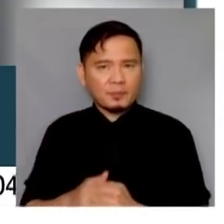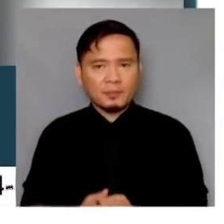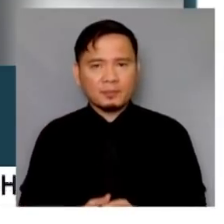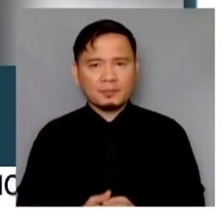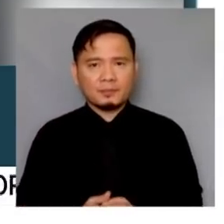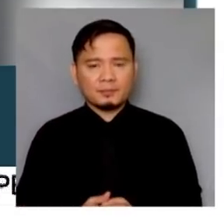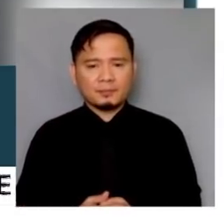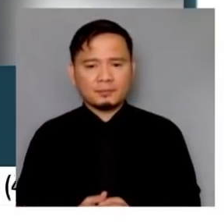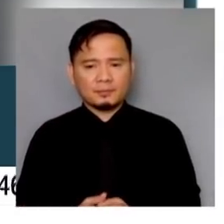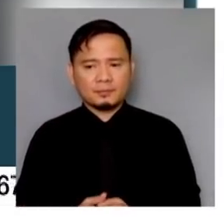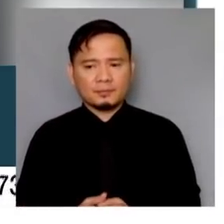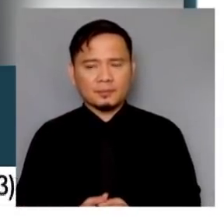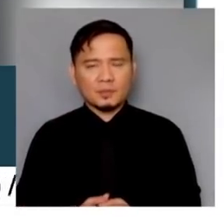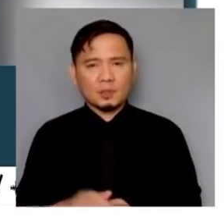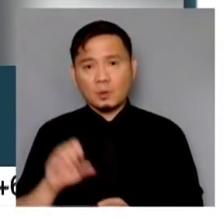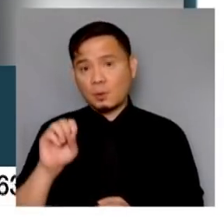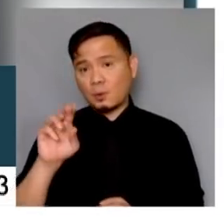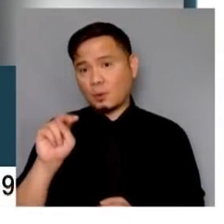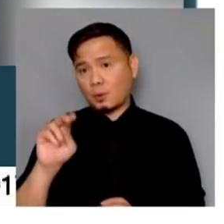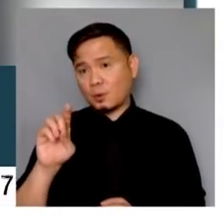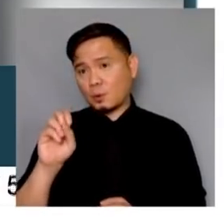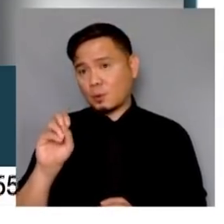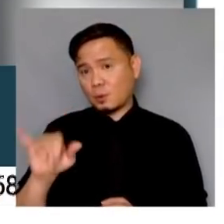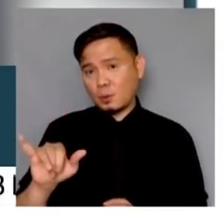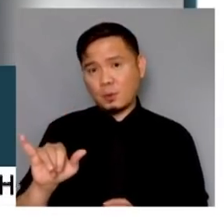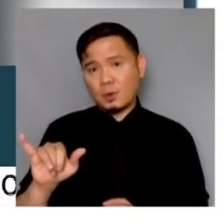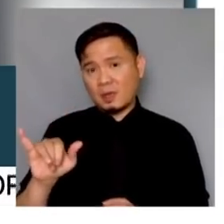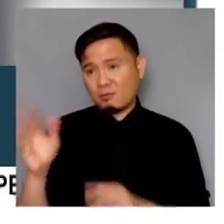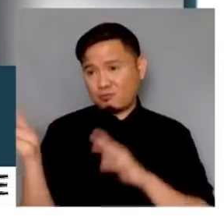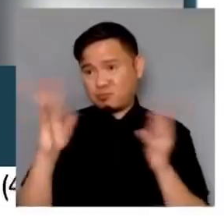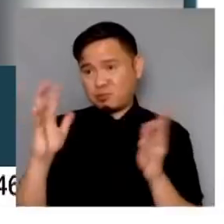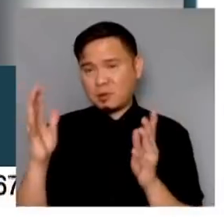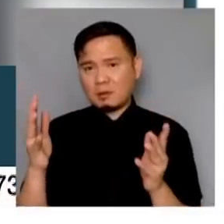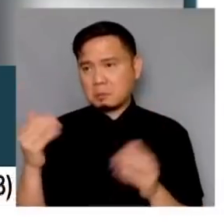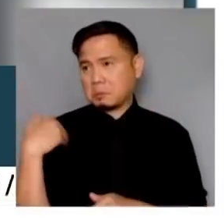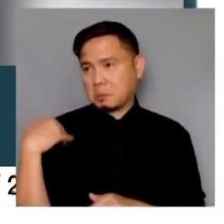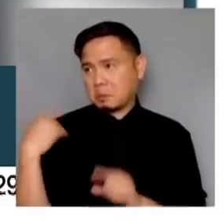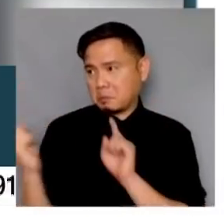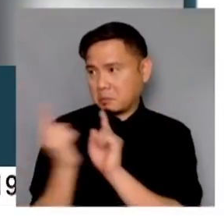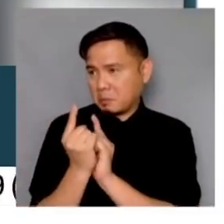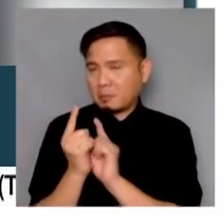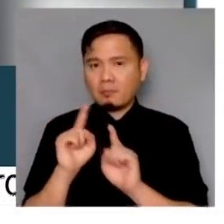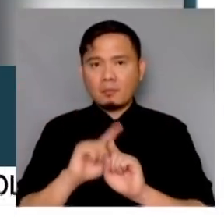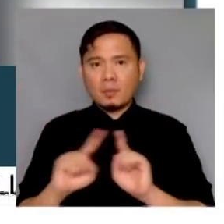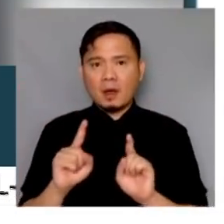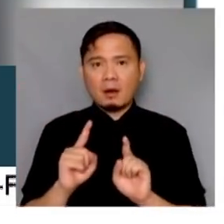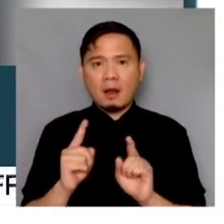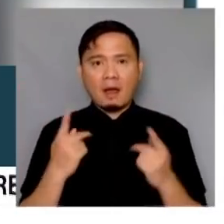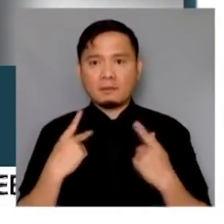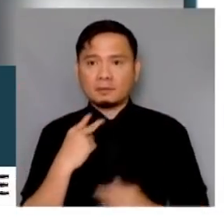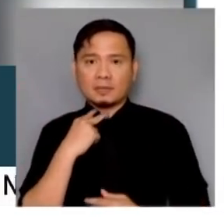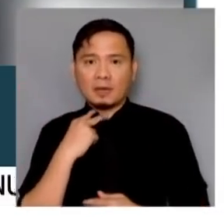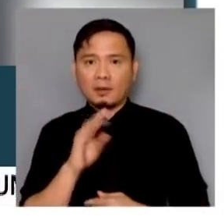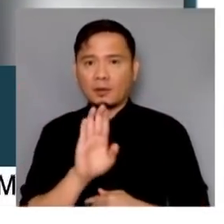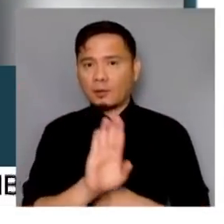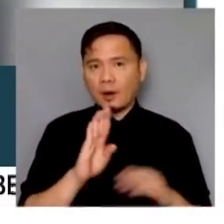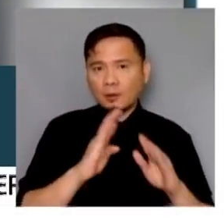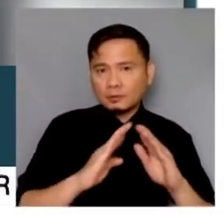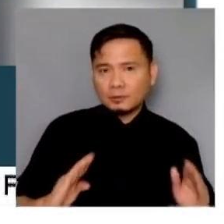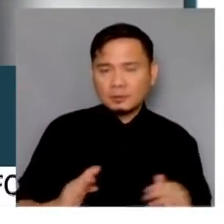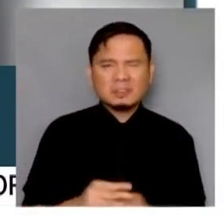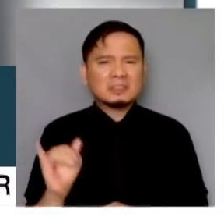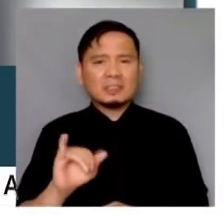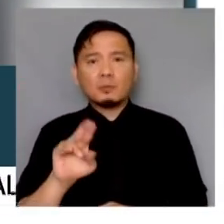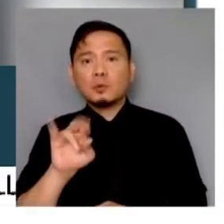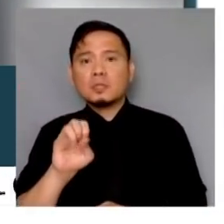na Undoy, hindi pa kami magkakilala noon, pero na Undoy din sila, na trap sila ron sa bahay nila, and then na Ulysses din, andun